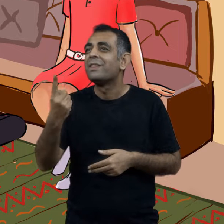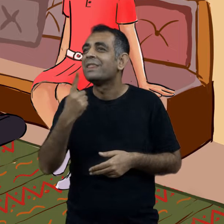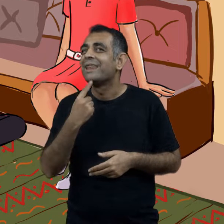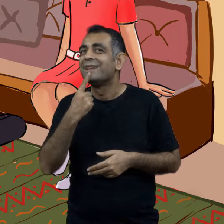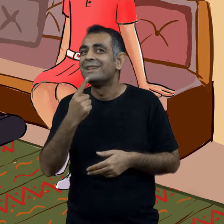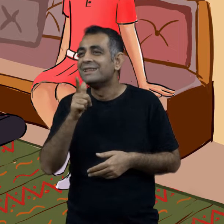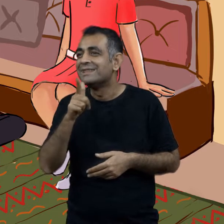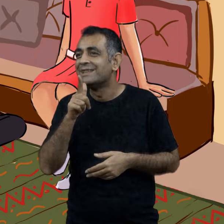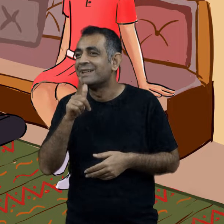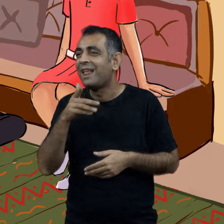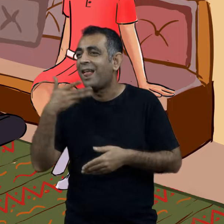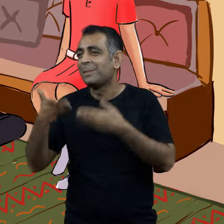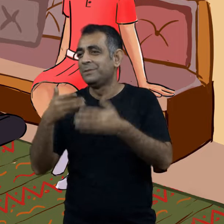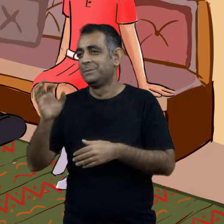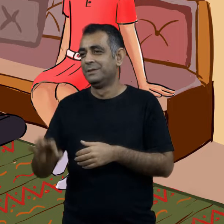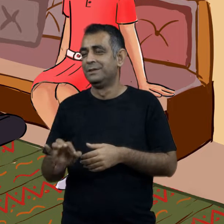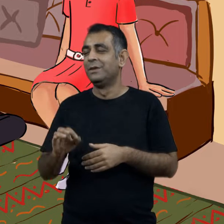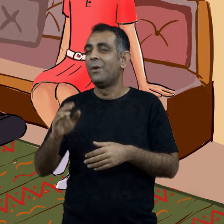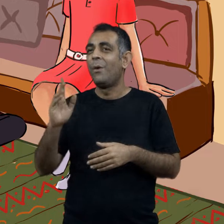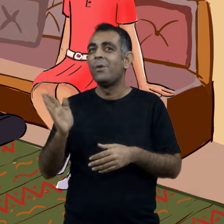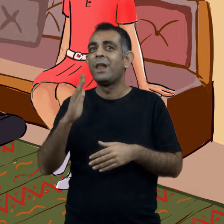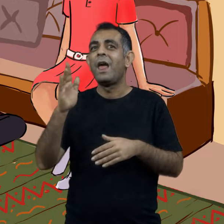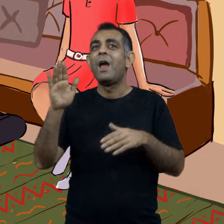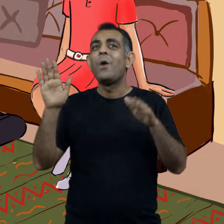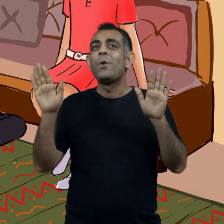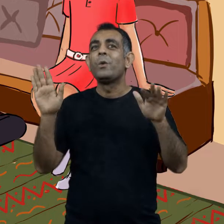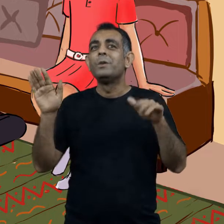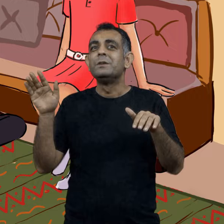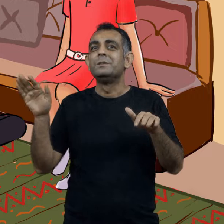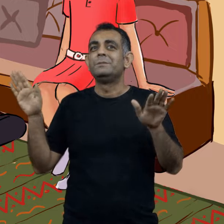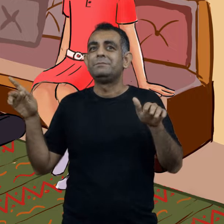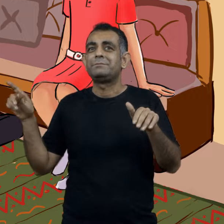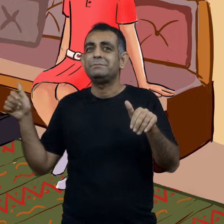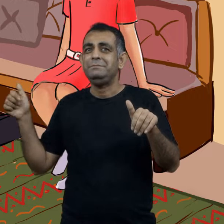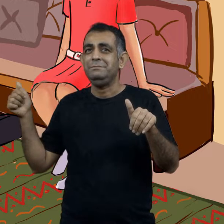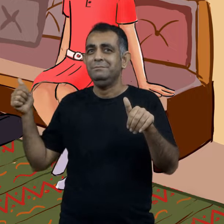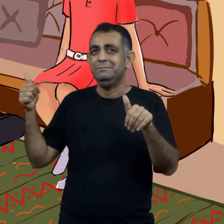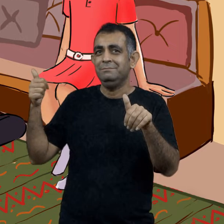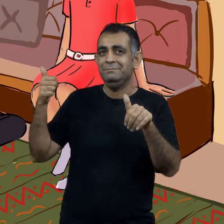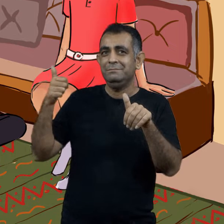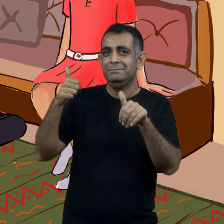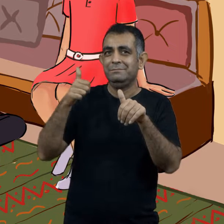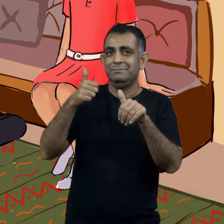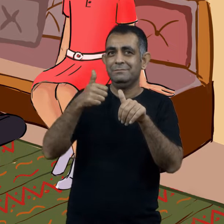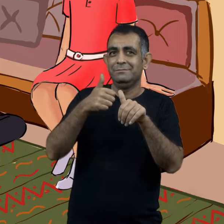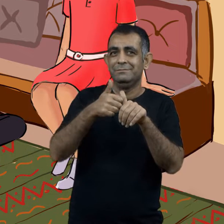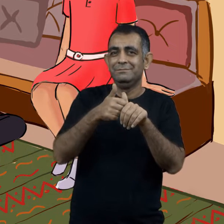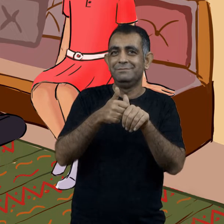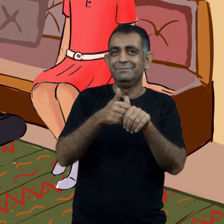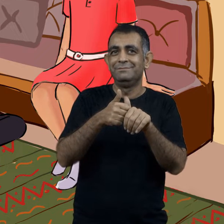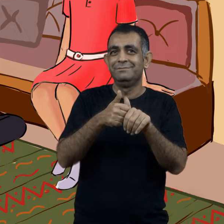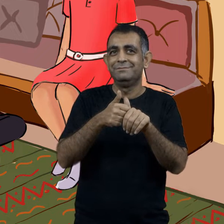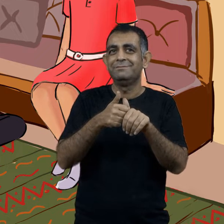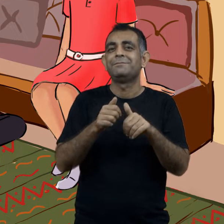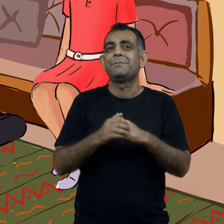Nine o tatlı sesiyle anlatmaya başladı. O sırada Amesya'da masal dinlemek için Masalcı Nine'nin